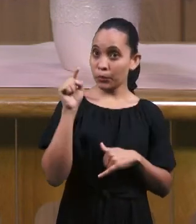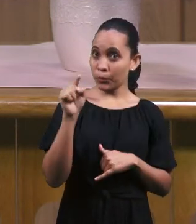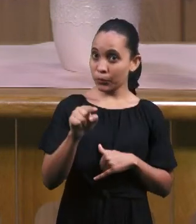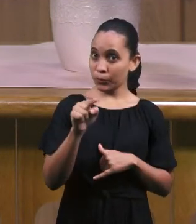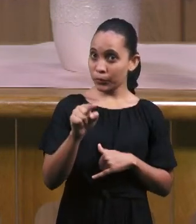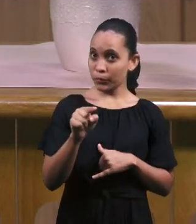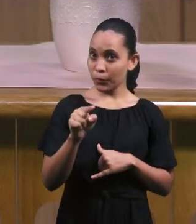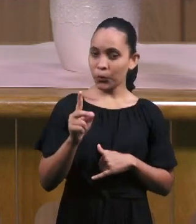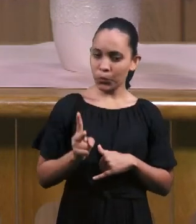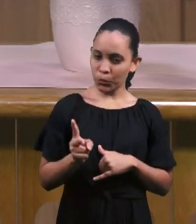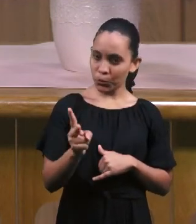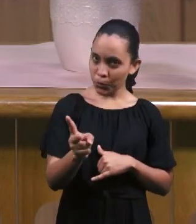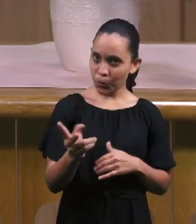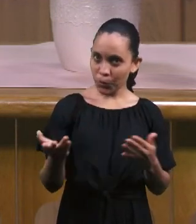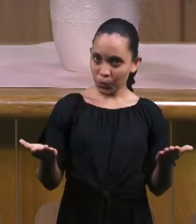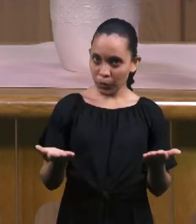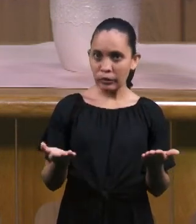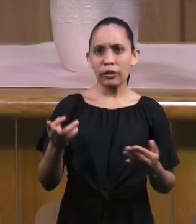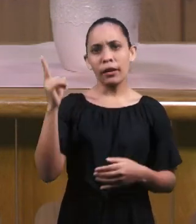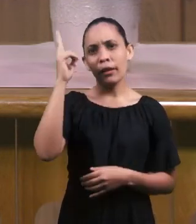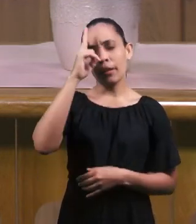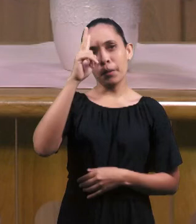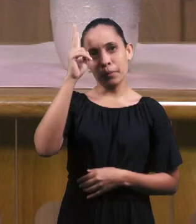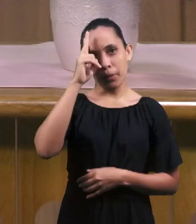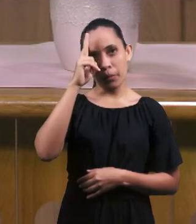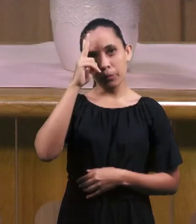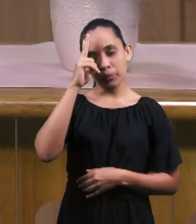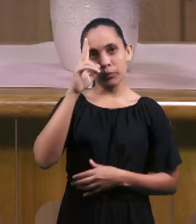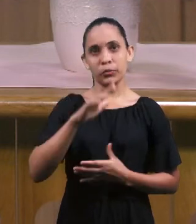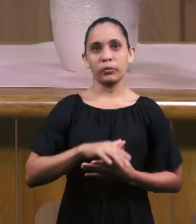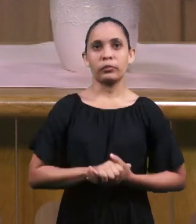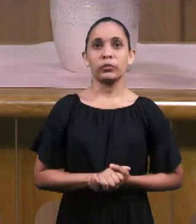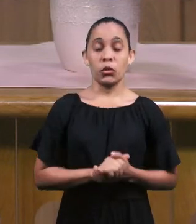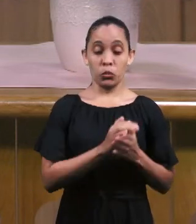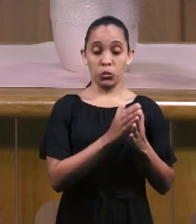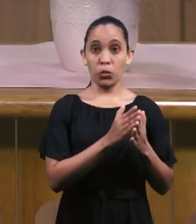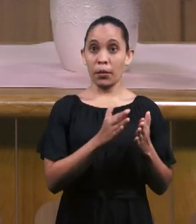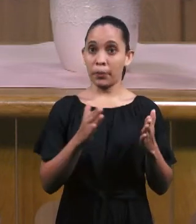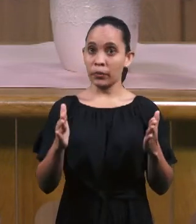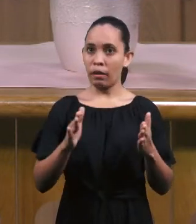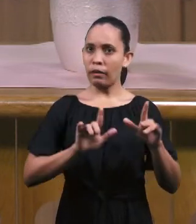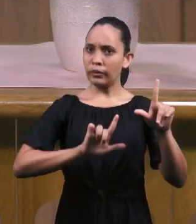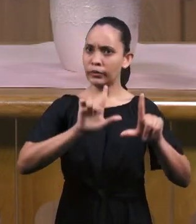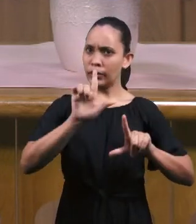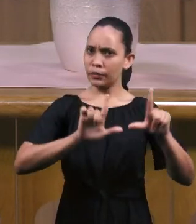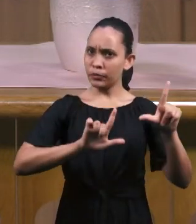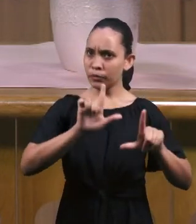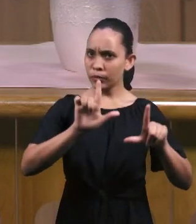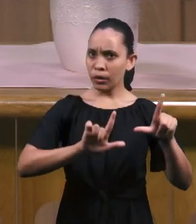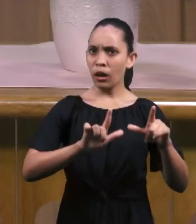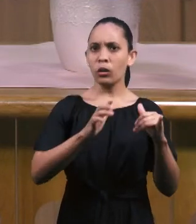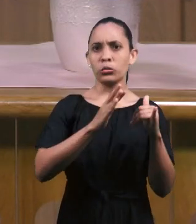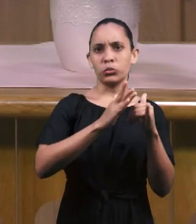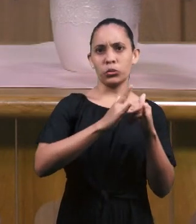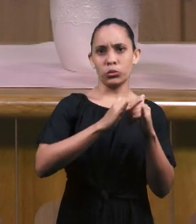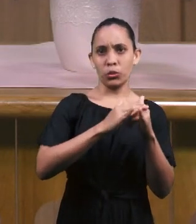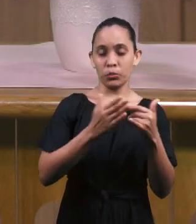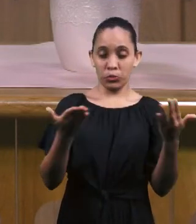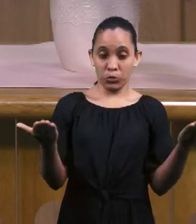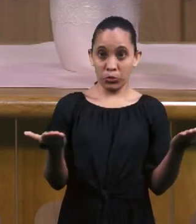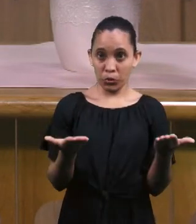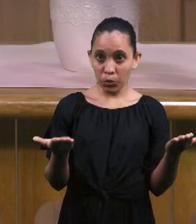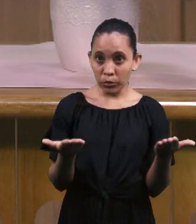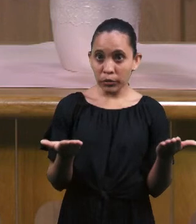accompagnez par YouTube, nous rappelons aux frères et sœurs que toute la programmation pour la télé, pour YouTube, de ce jour, de